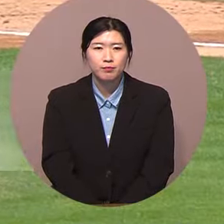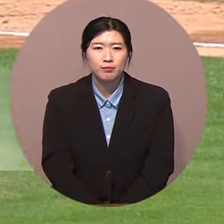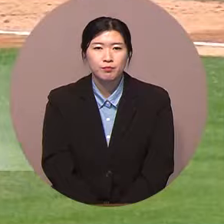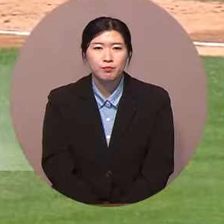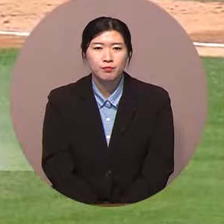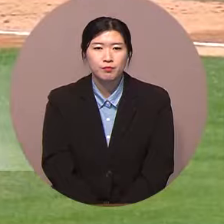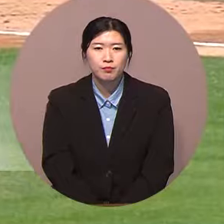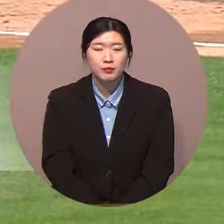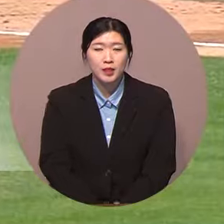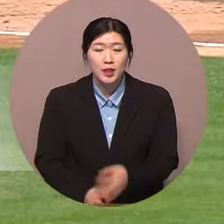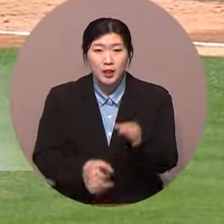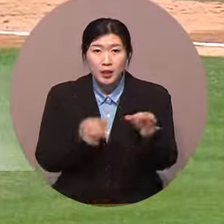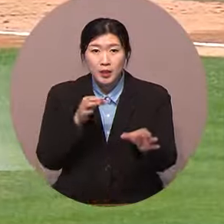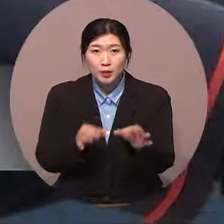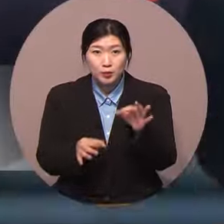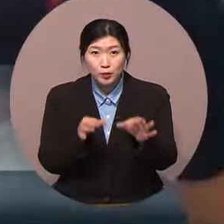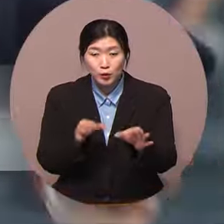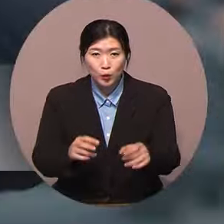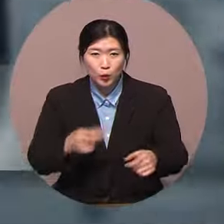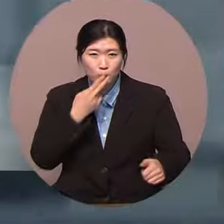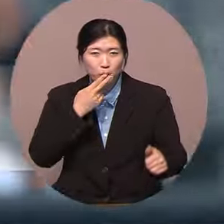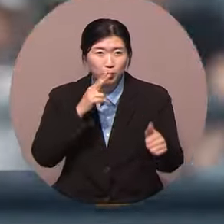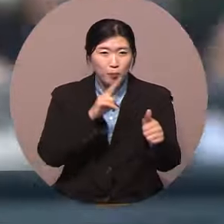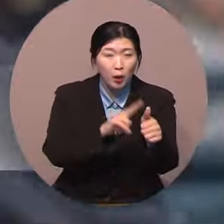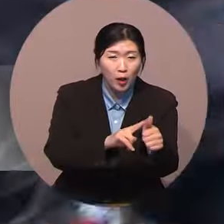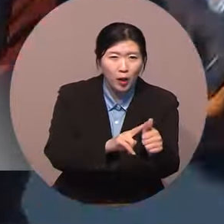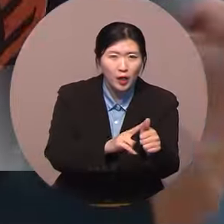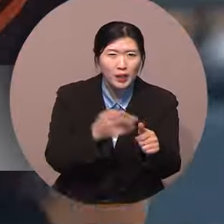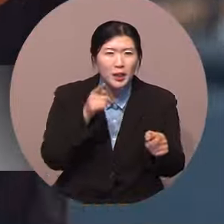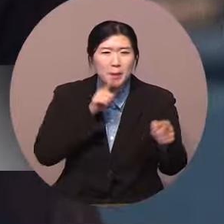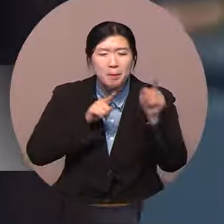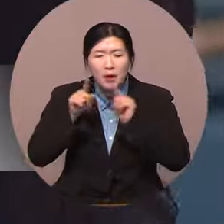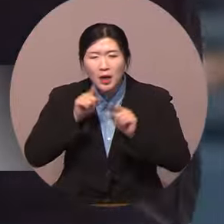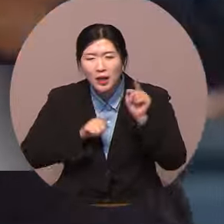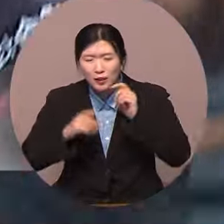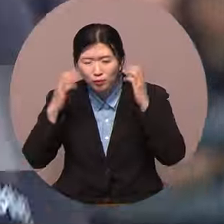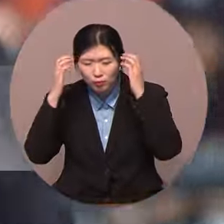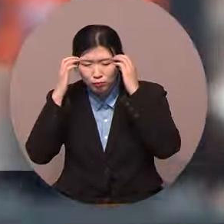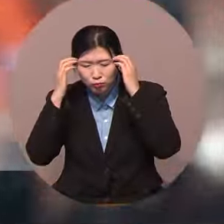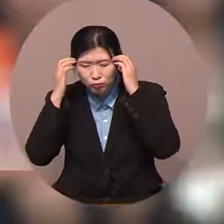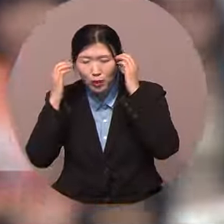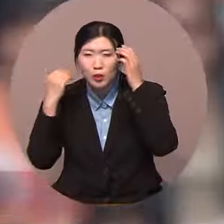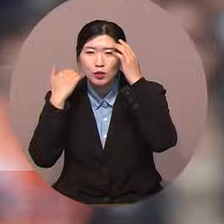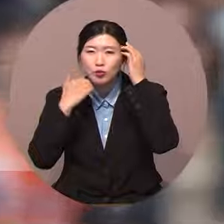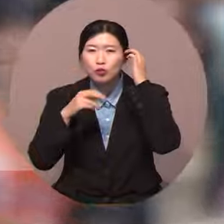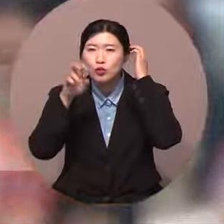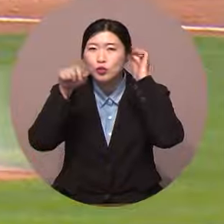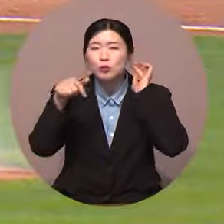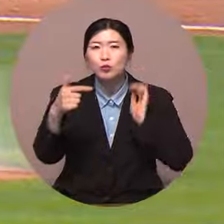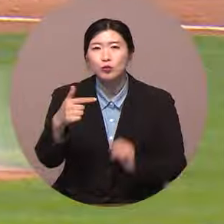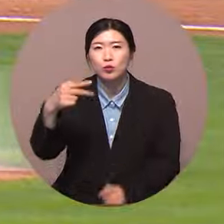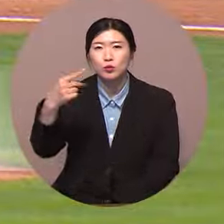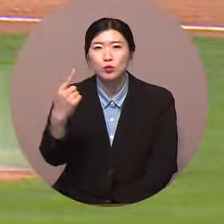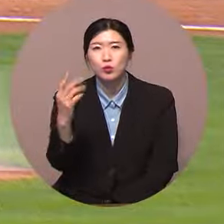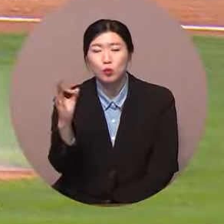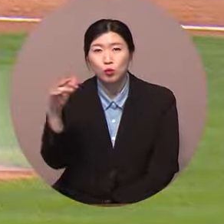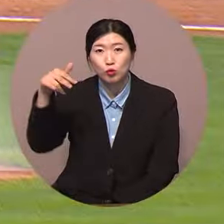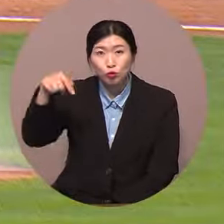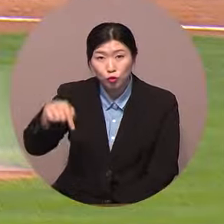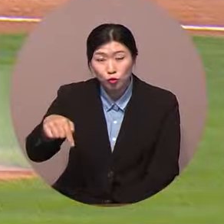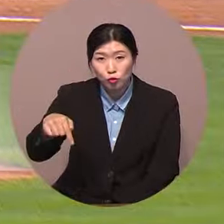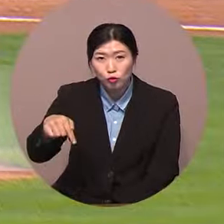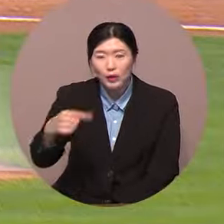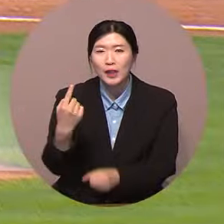프로 데뷔 첫해 부상과 부진이 겹쳐 성장통을 겪었던 문동주. 2년 차인 지난해 국가대표